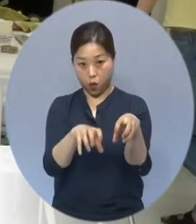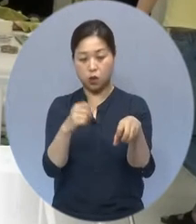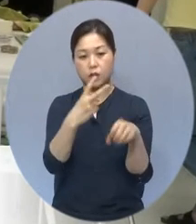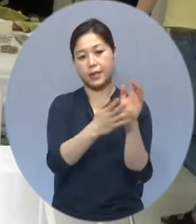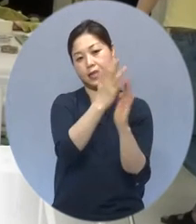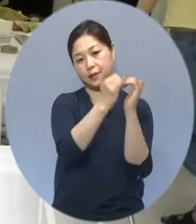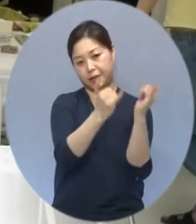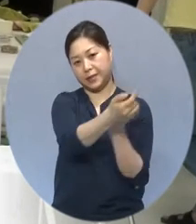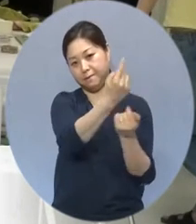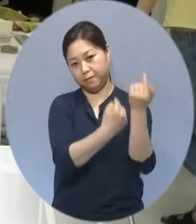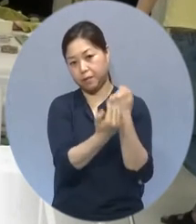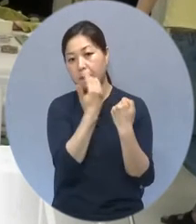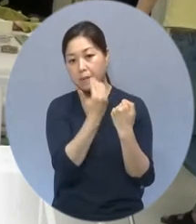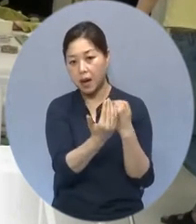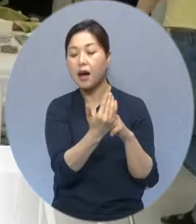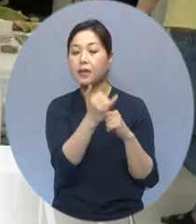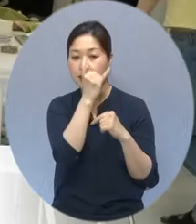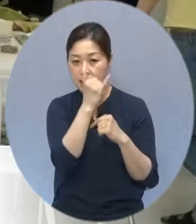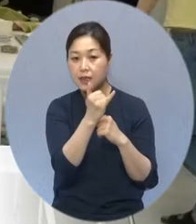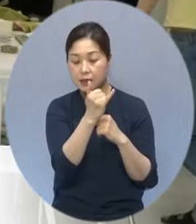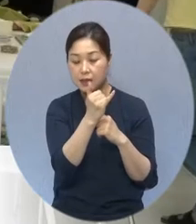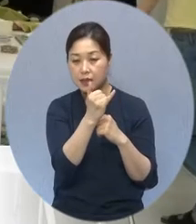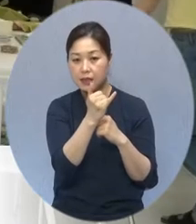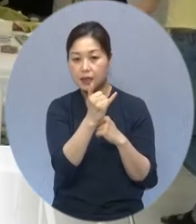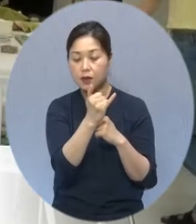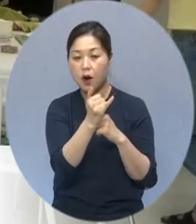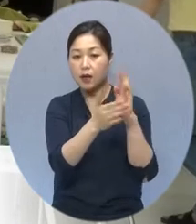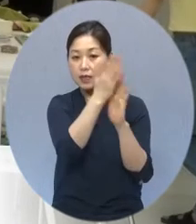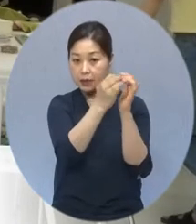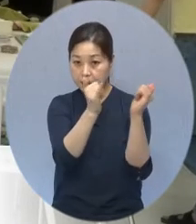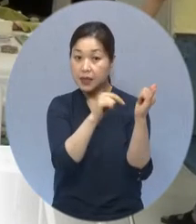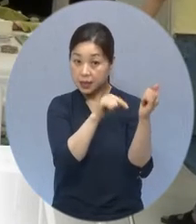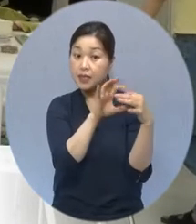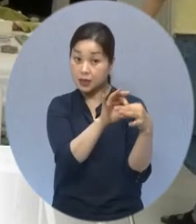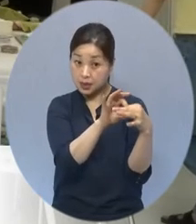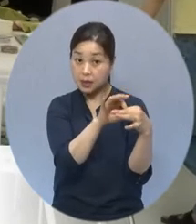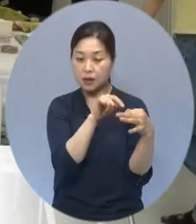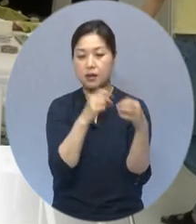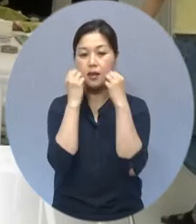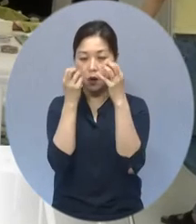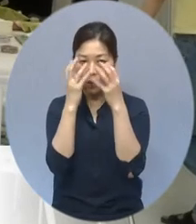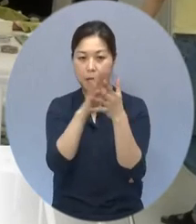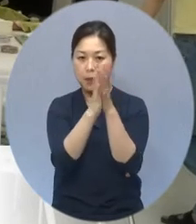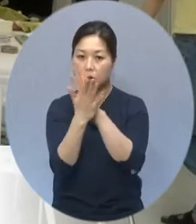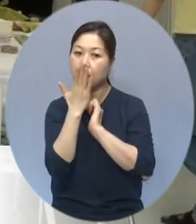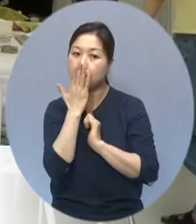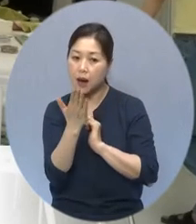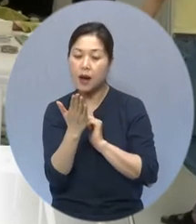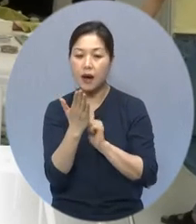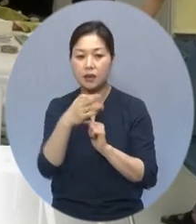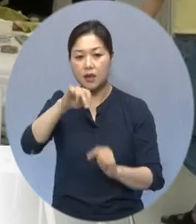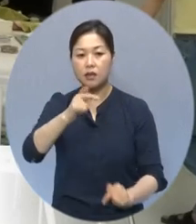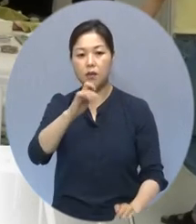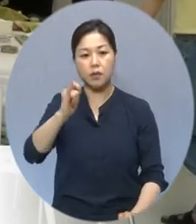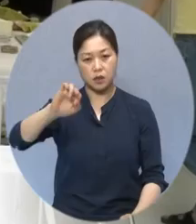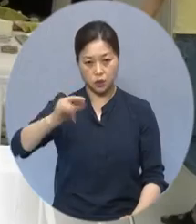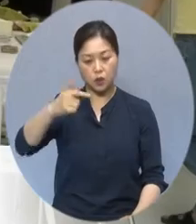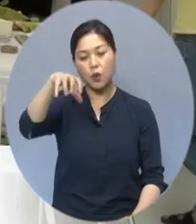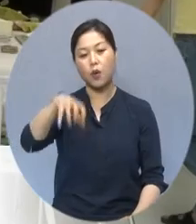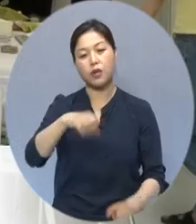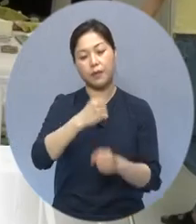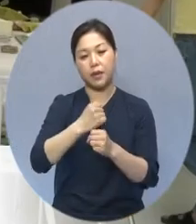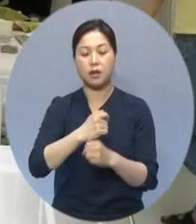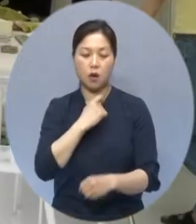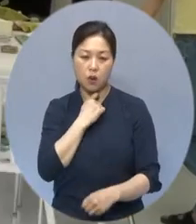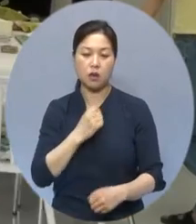그리고 시민들이 가까이 접하는, 그리고 시민들에 의해서 새롭게 전환되어지는 그러한 선미촌의